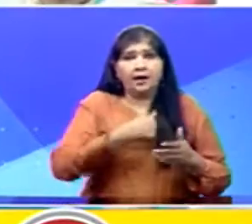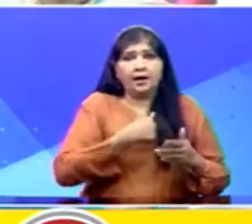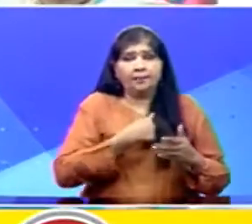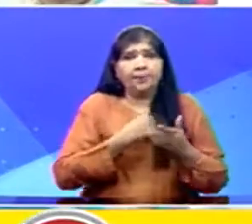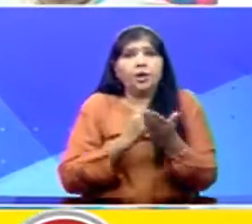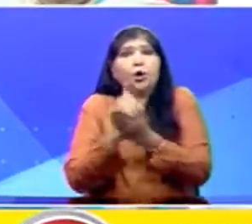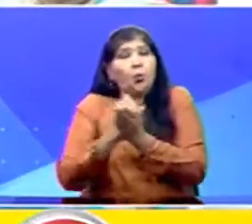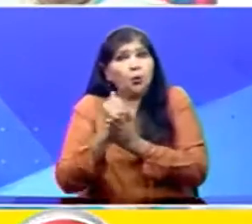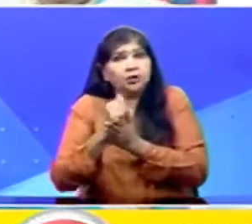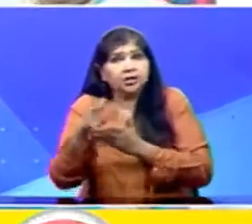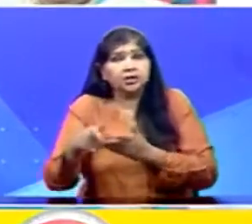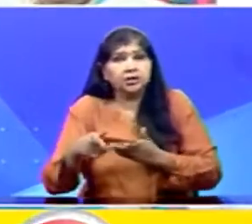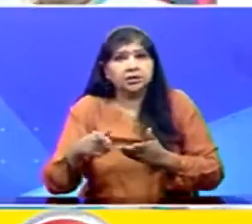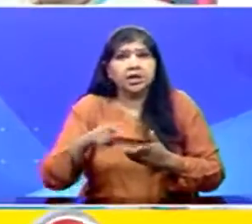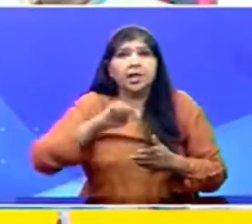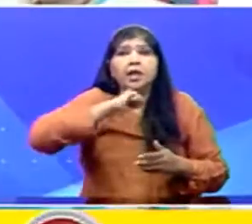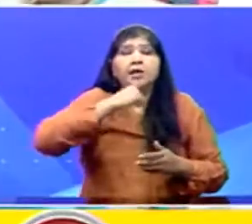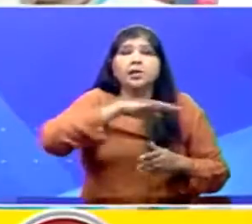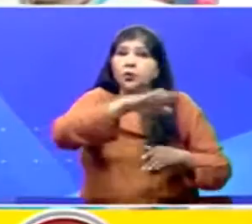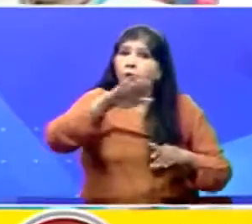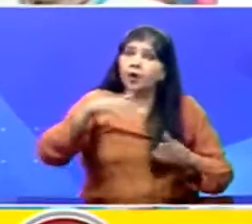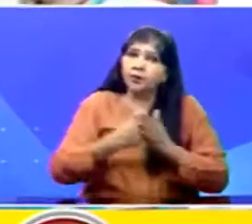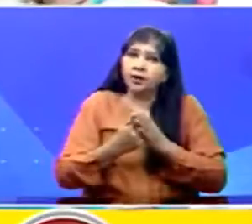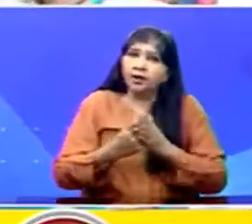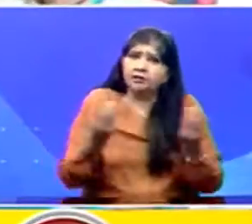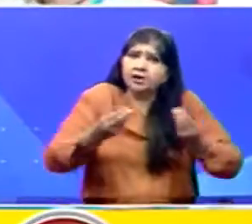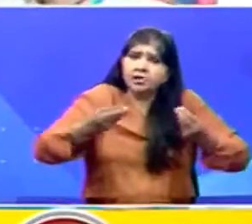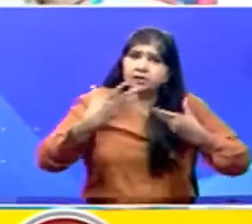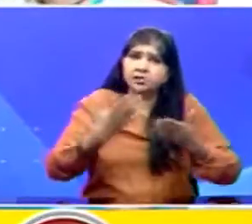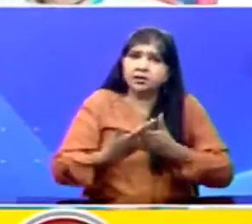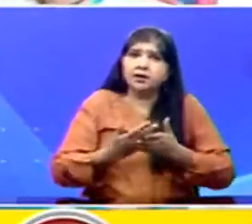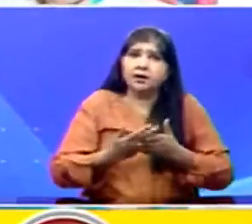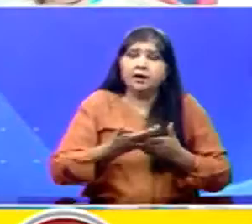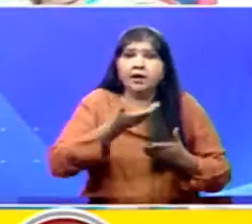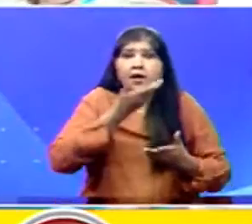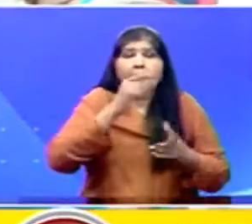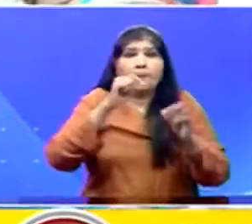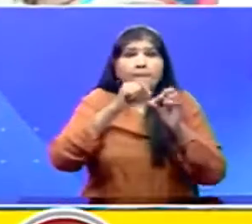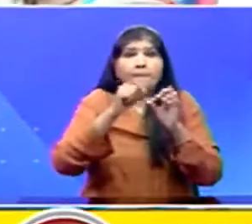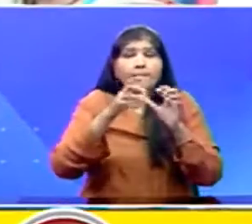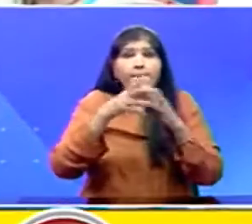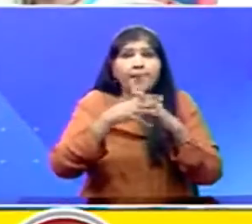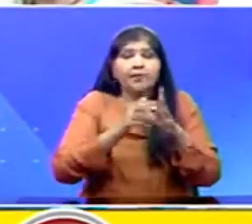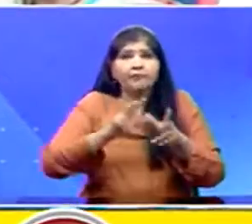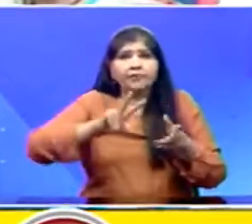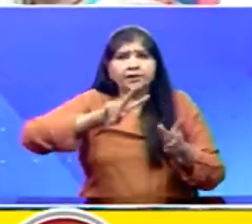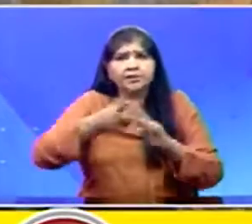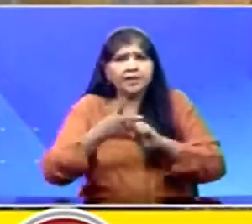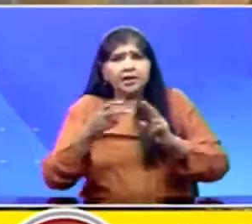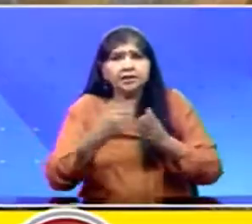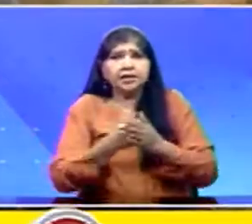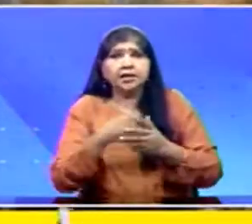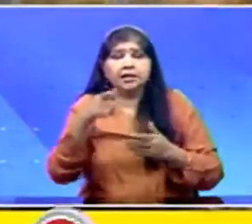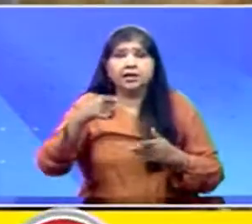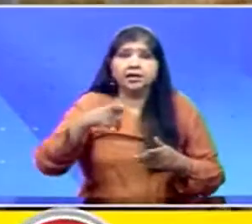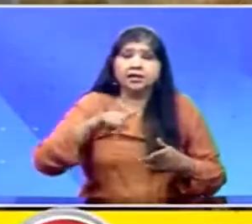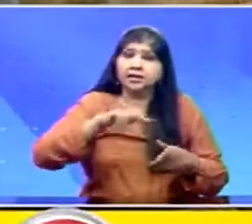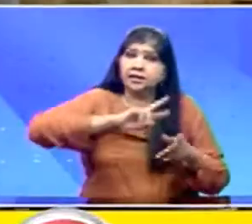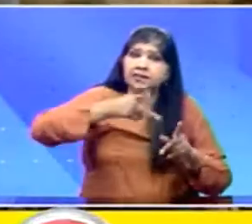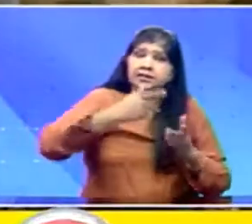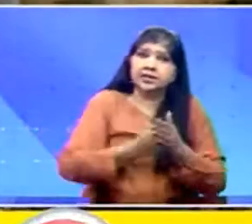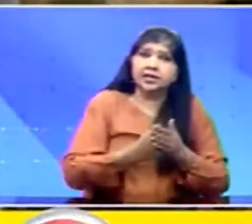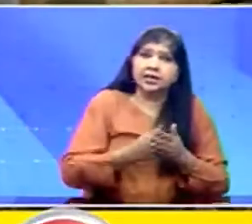प्रयासों से इन युवाओं ने ना सिर्फ बावडी का काया कल्प किया बलकि इसे